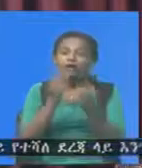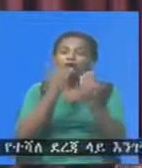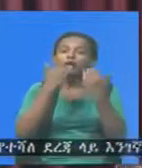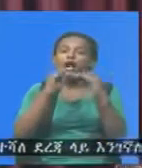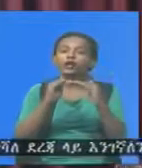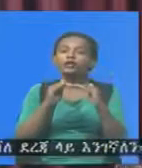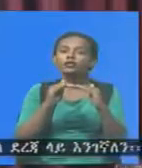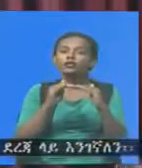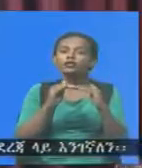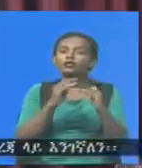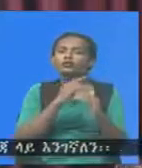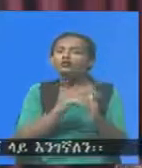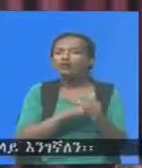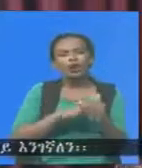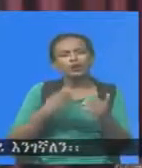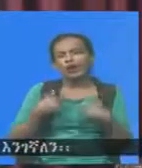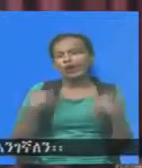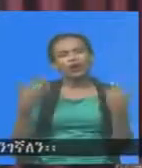ሞራል ለልና እንዳለው አላቀ